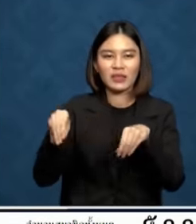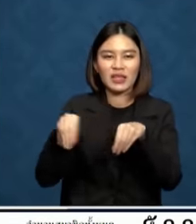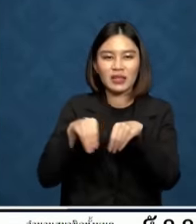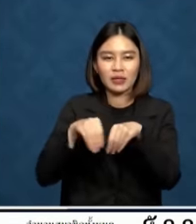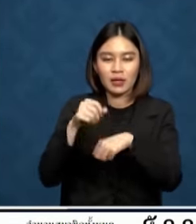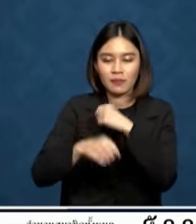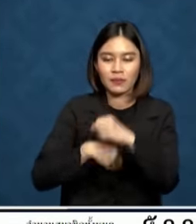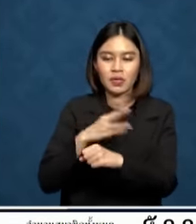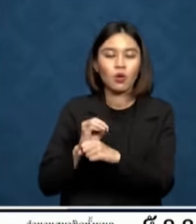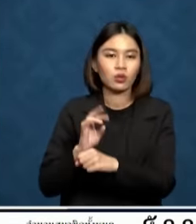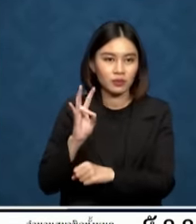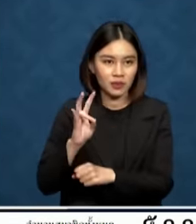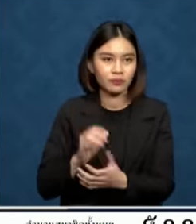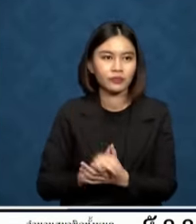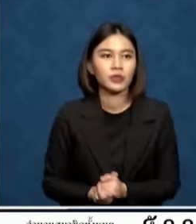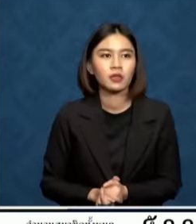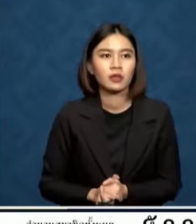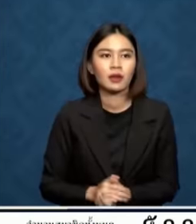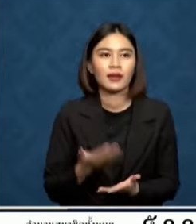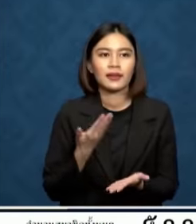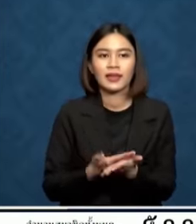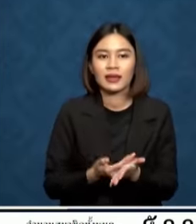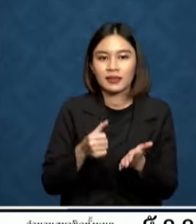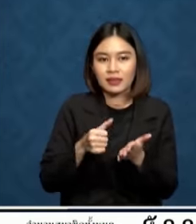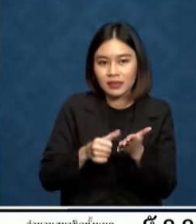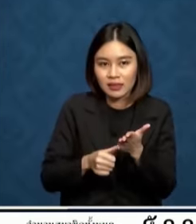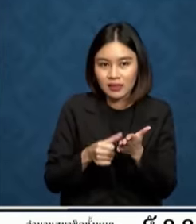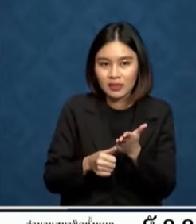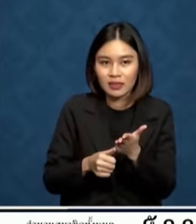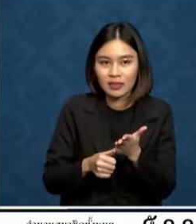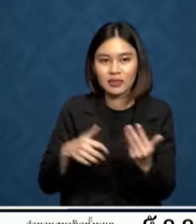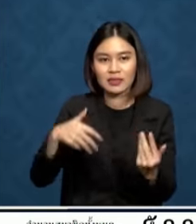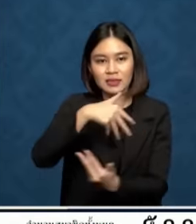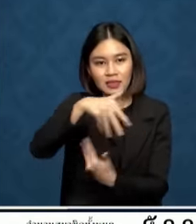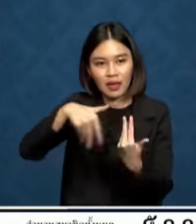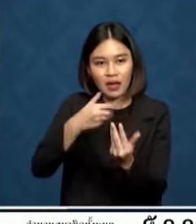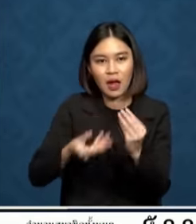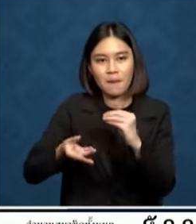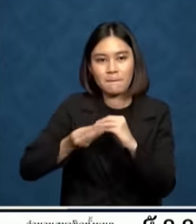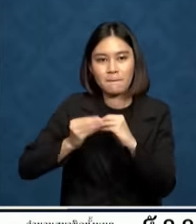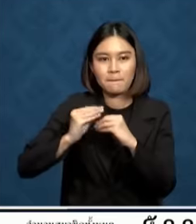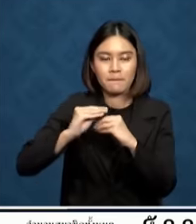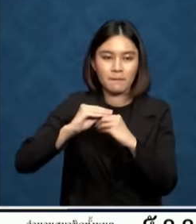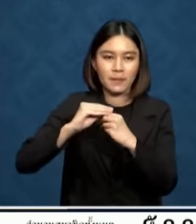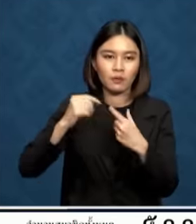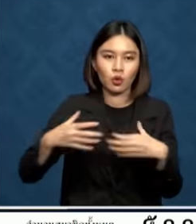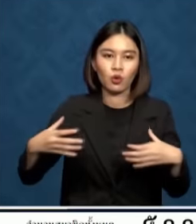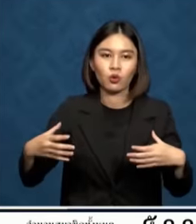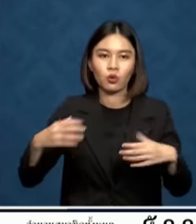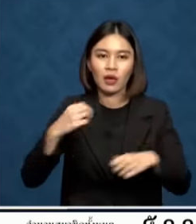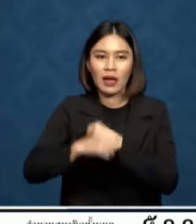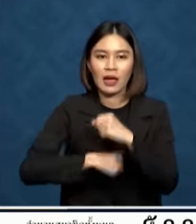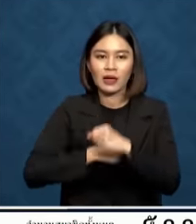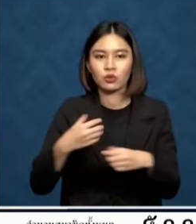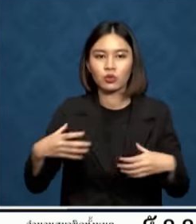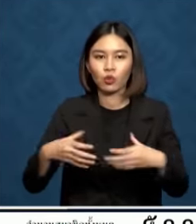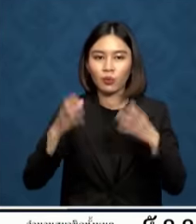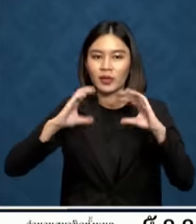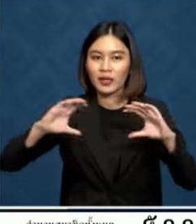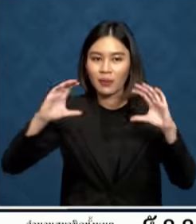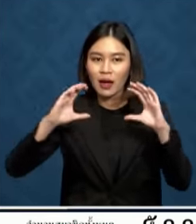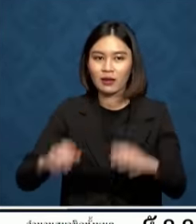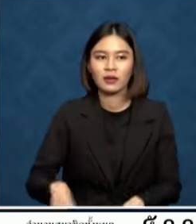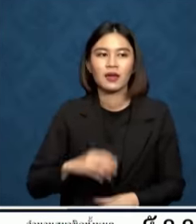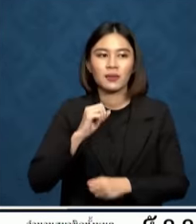67ที่บอกว่าหนี้สาธารณะยังจะยิ่งเพิ่มขึ้นไปเรื่อยๆตลอดอายุรัฐบาลตัวเลขชัดเจนก็คือ